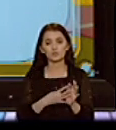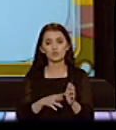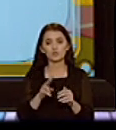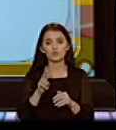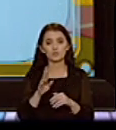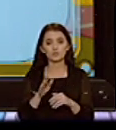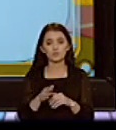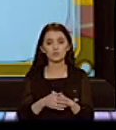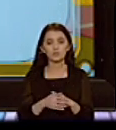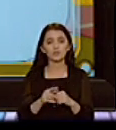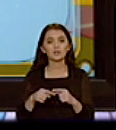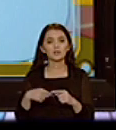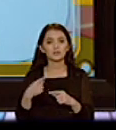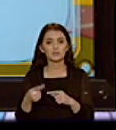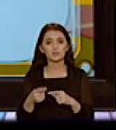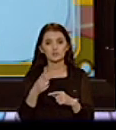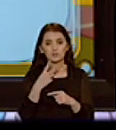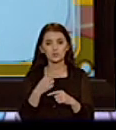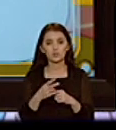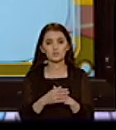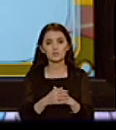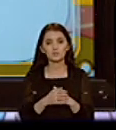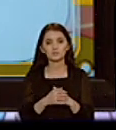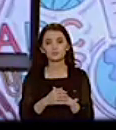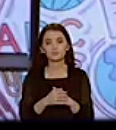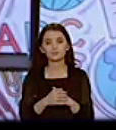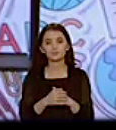1392 ga teng. Keyingisini ko'rib chiqamiz.